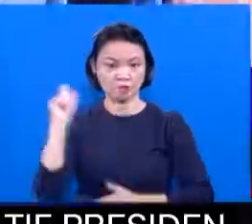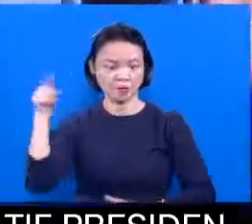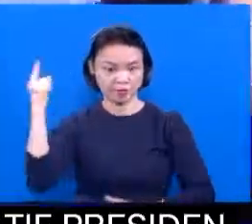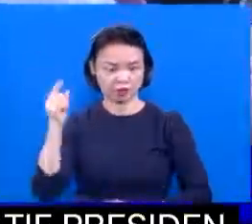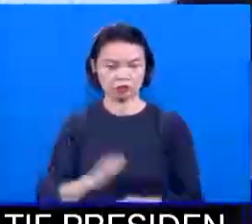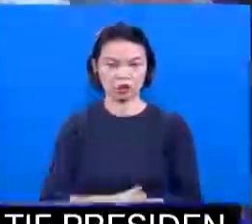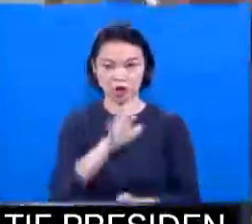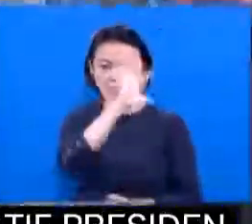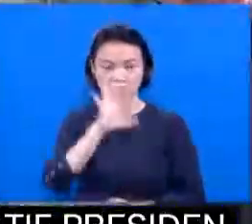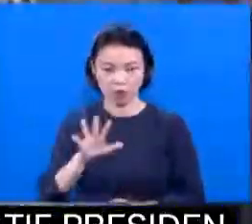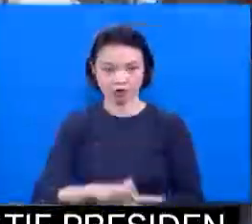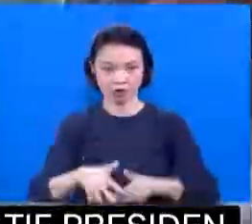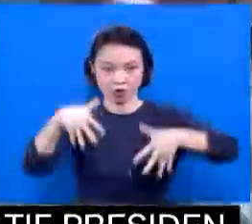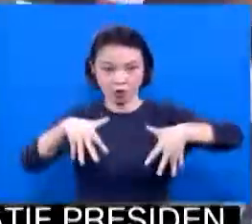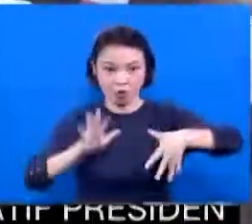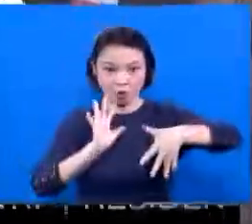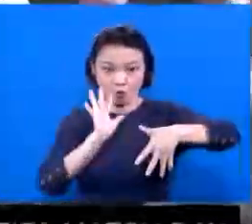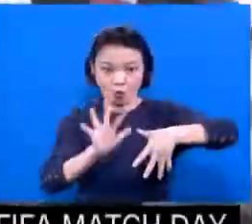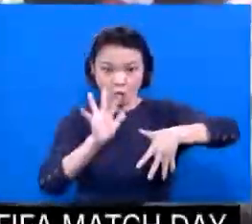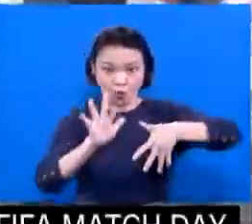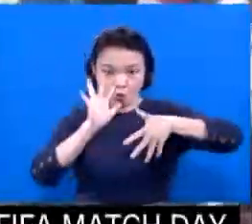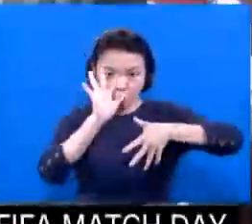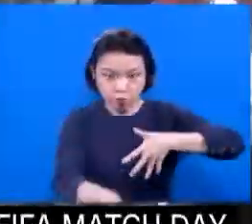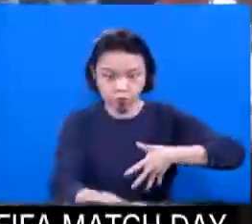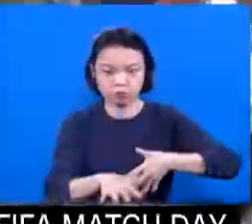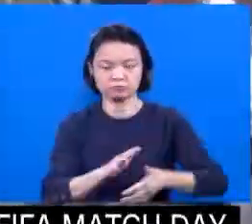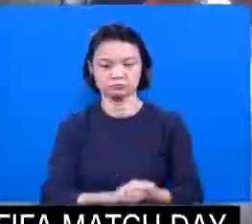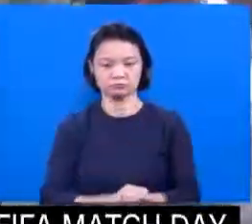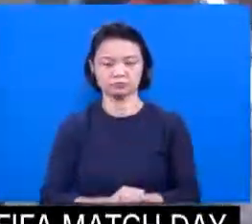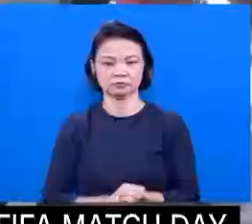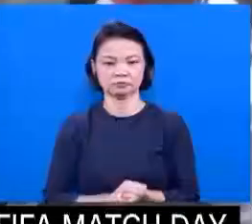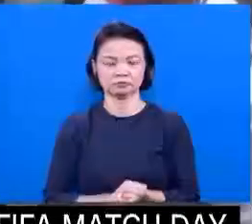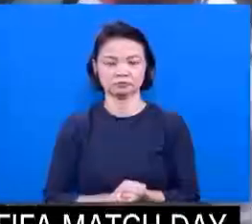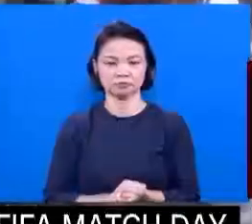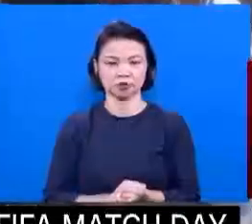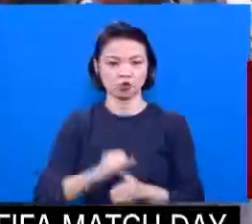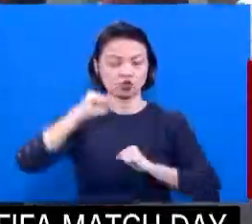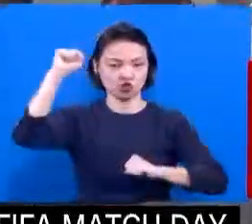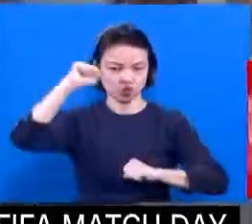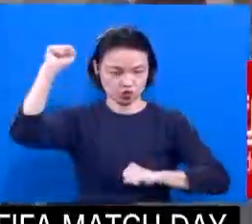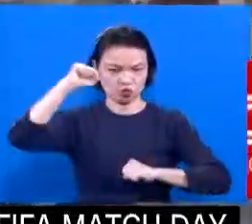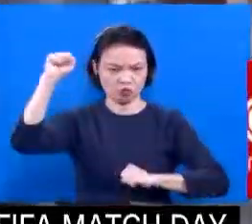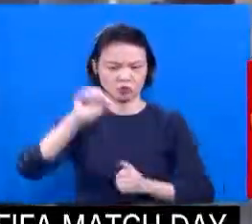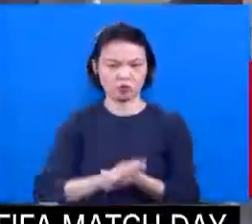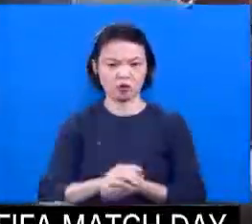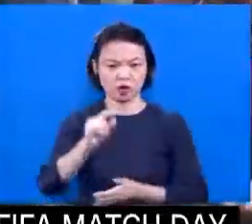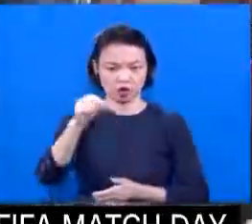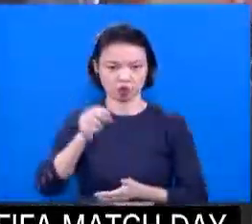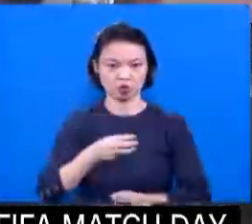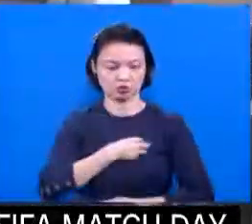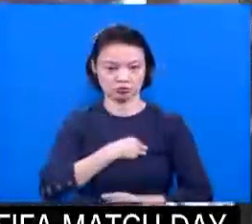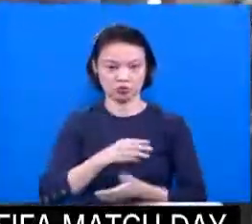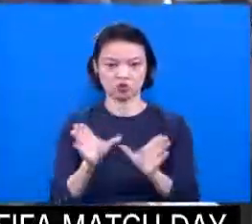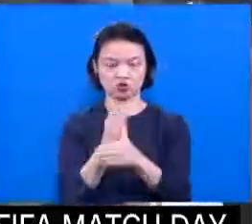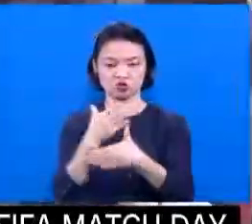Hai untuk kali ke Sinjai warga desa mantan air mata Naira berunjuk rasa di depan kantor Pemkab Sumenep Madura Jawa